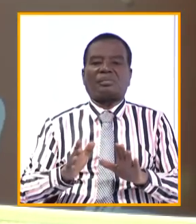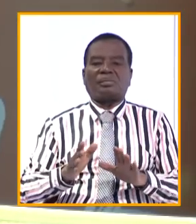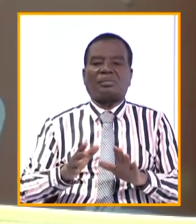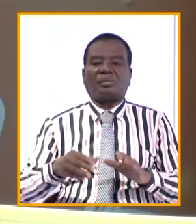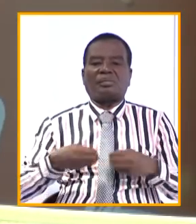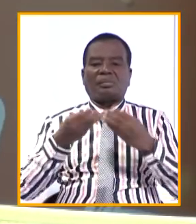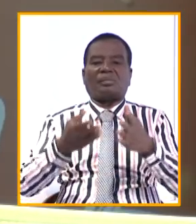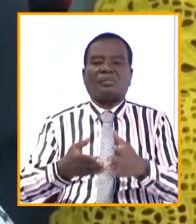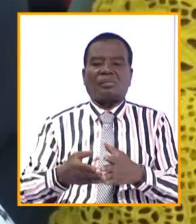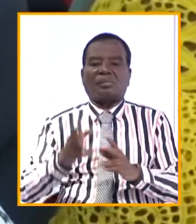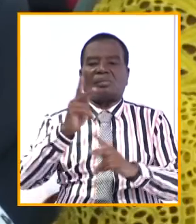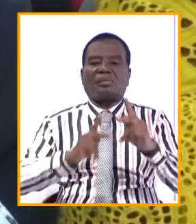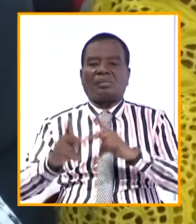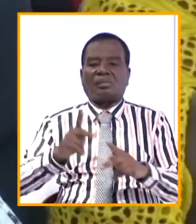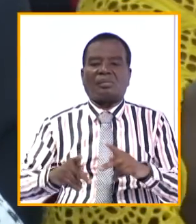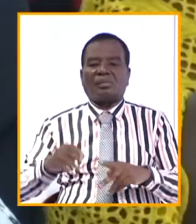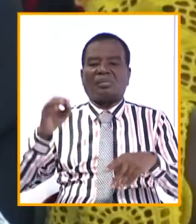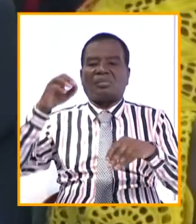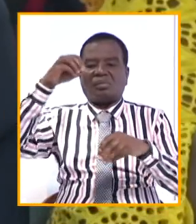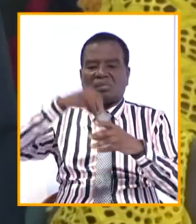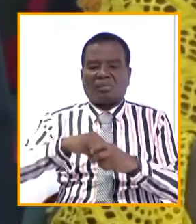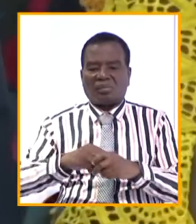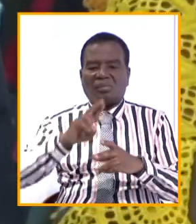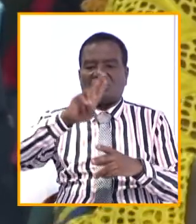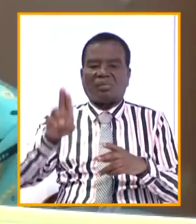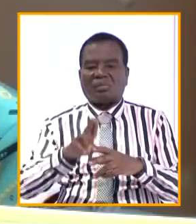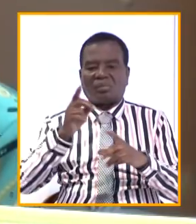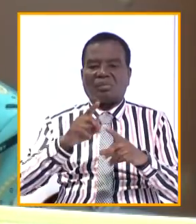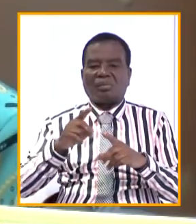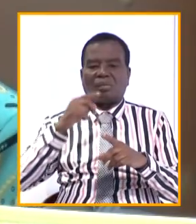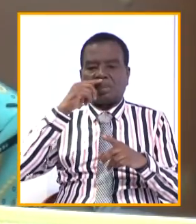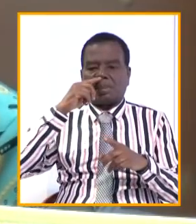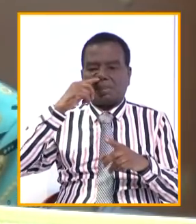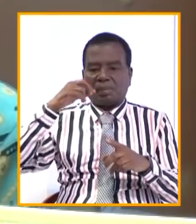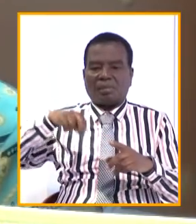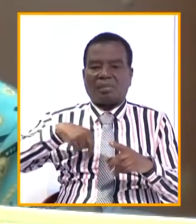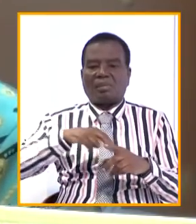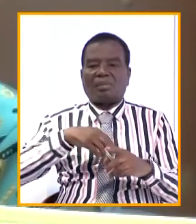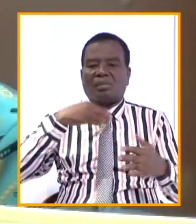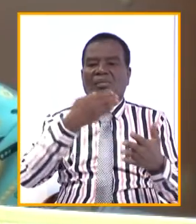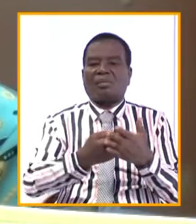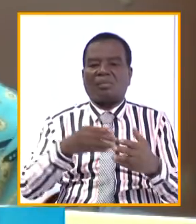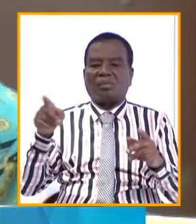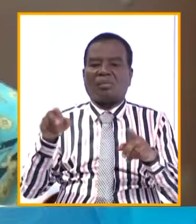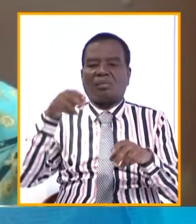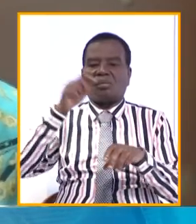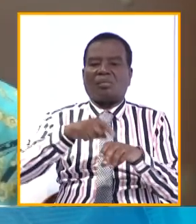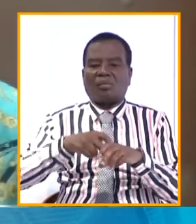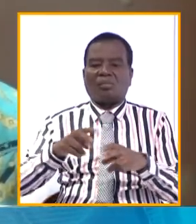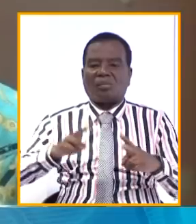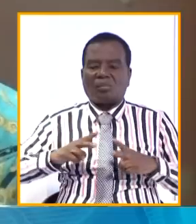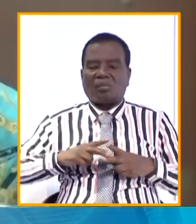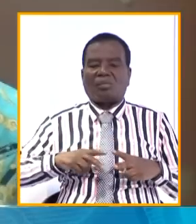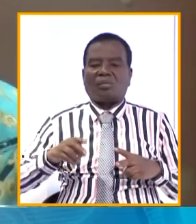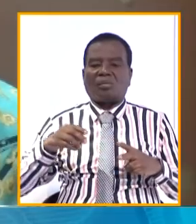entend offrir au public des contenus utiles tout en les divertissant. Donc quand nous arrivons au moment des vacances scolaires, nous nous